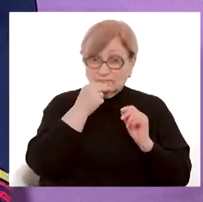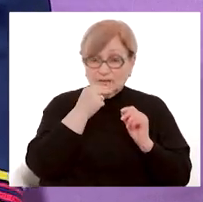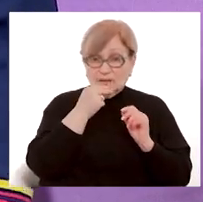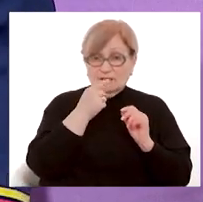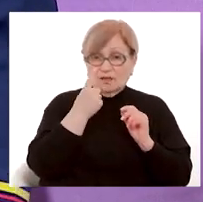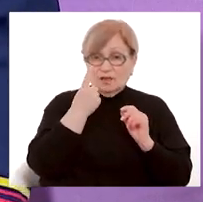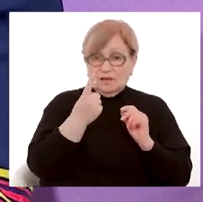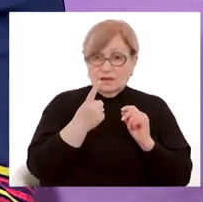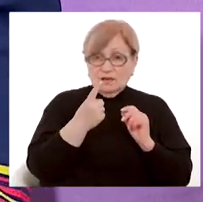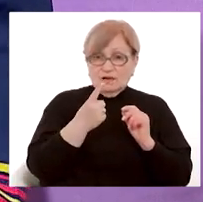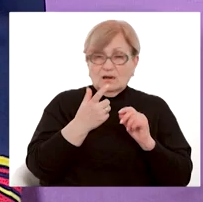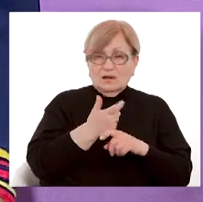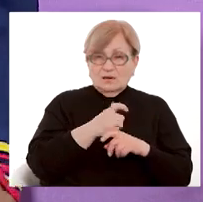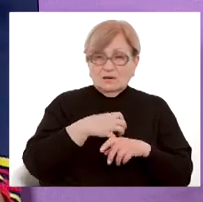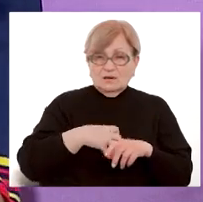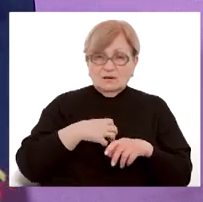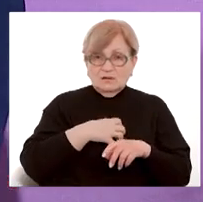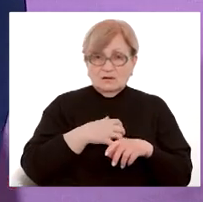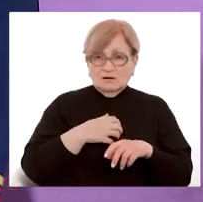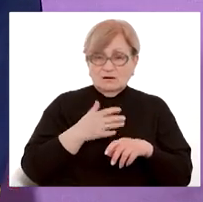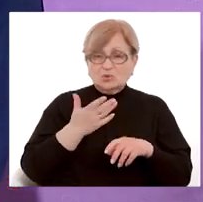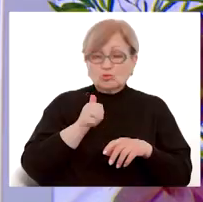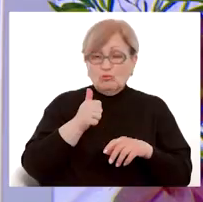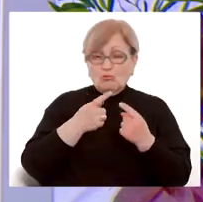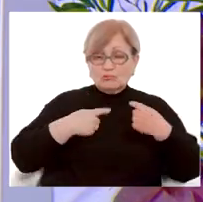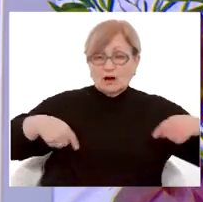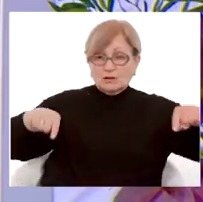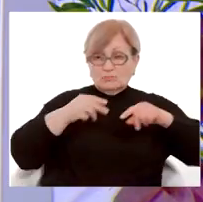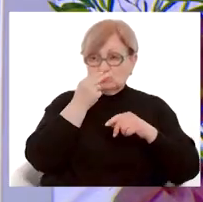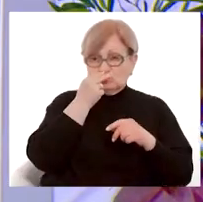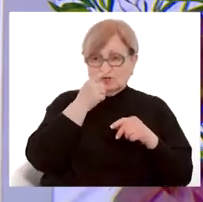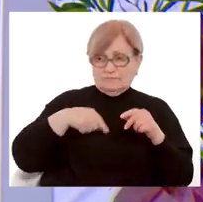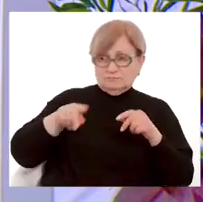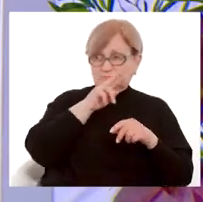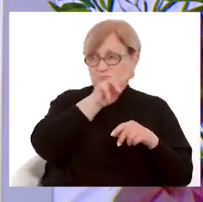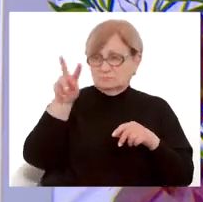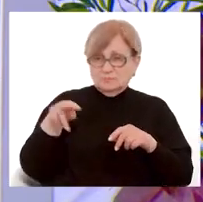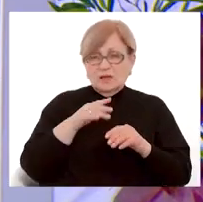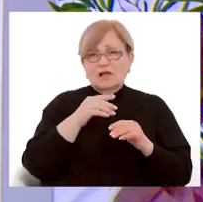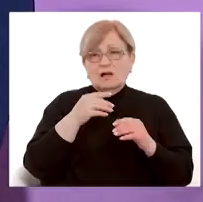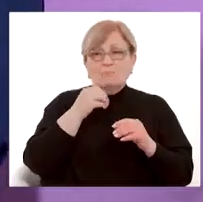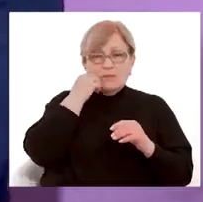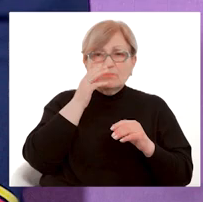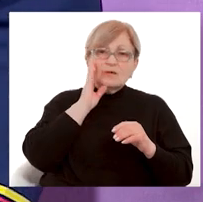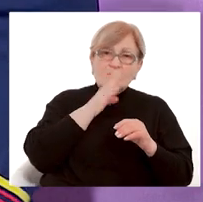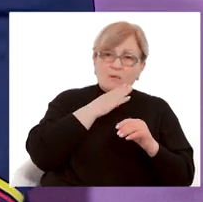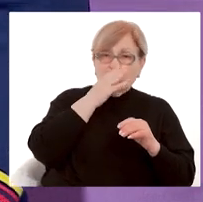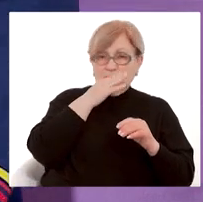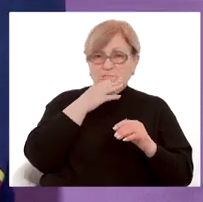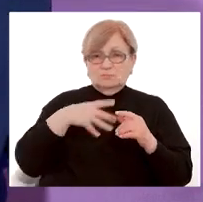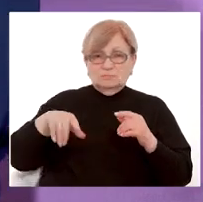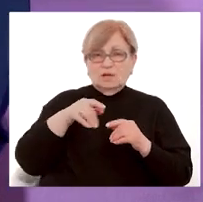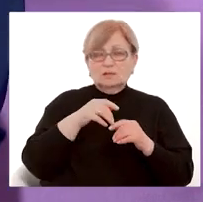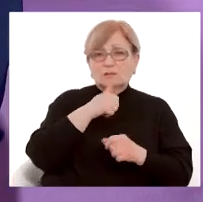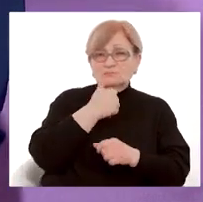განსაკუთრებით, ანუ ერთი რომ თქვა ძალიან მნიშვნელოვანია, რომ როგორ გარემოში იკვებება ბავშვი, ოჯახის წევრები როგორ იკვებება, ულფებს აქვს